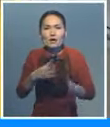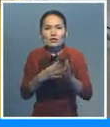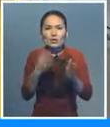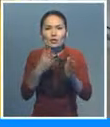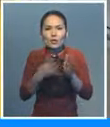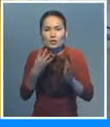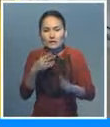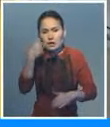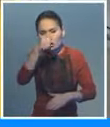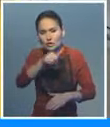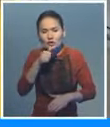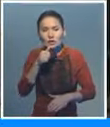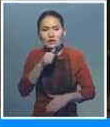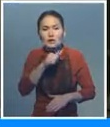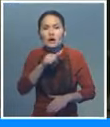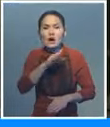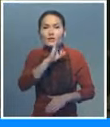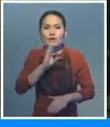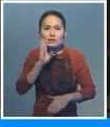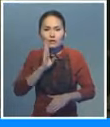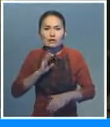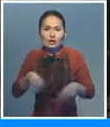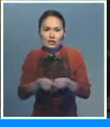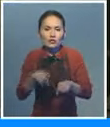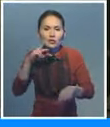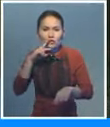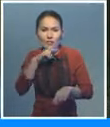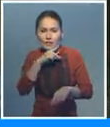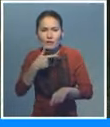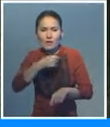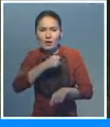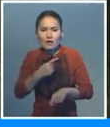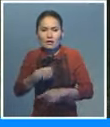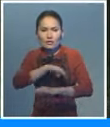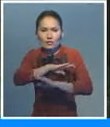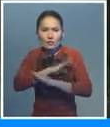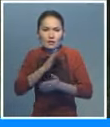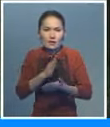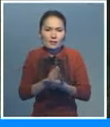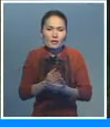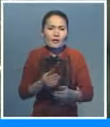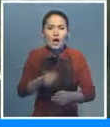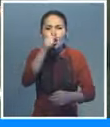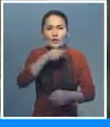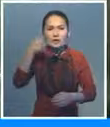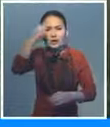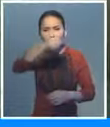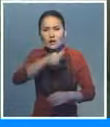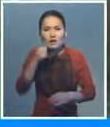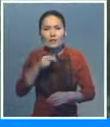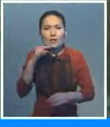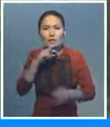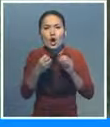1990 жылғы бойжеткен. Қайғылы оқиға Шымкенттегі Есірке Батыр көшесіндегі үйлердің бірінде тіркелді. Мамандардың мәліметінше өткен жылы иіс тиіп